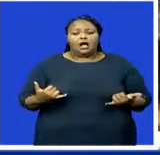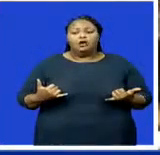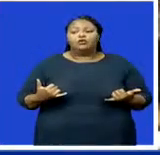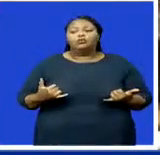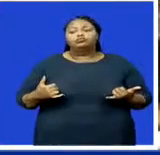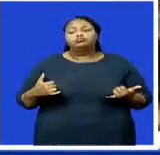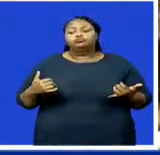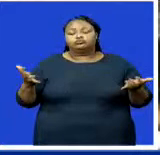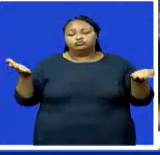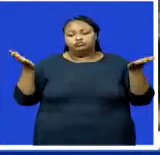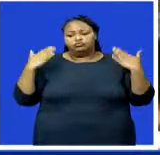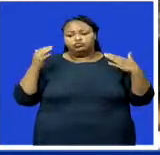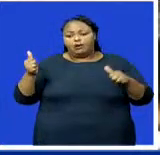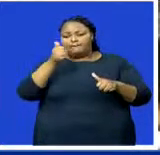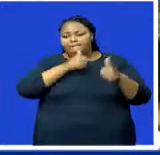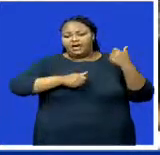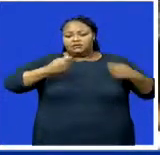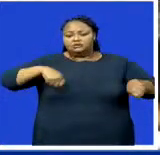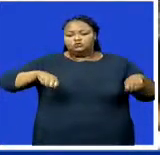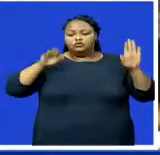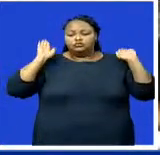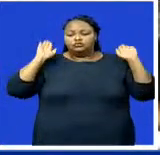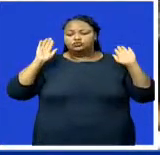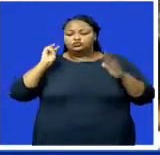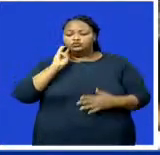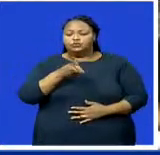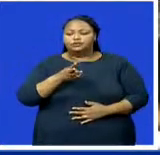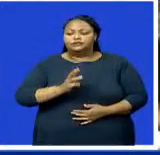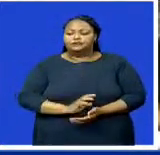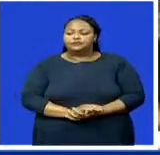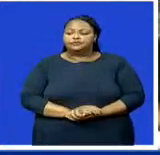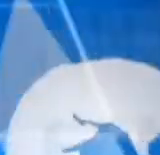sitawubuya netindzaba temidlalo.